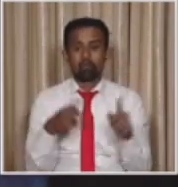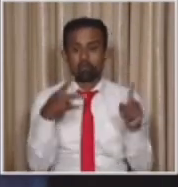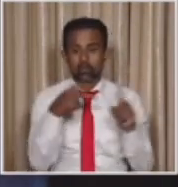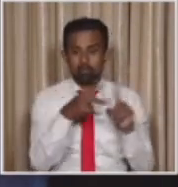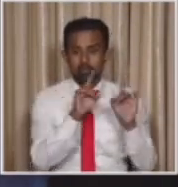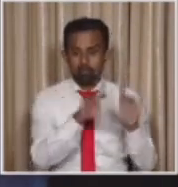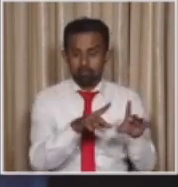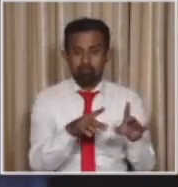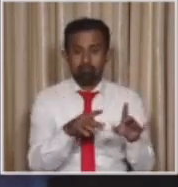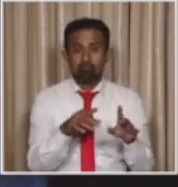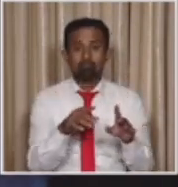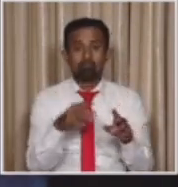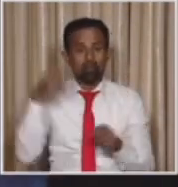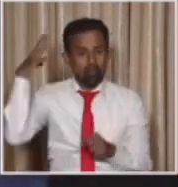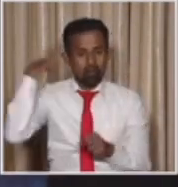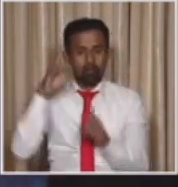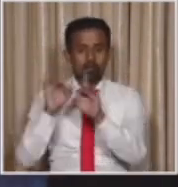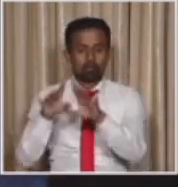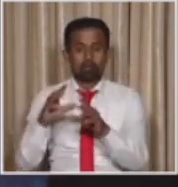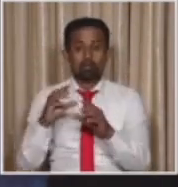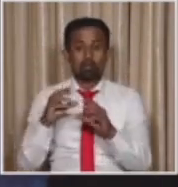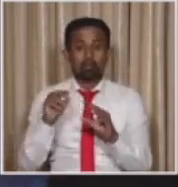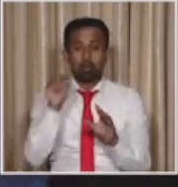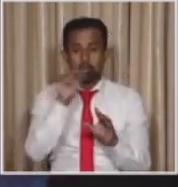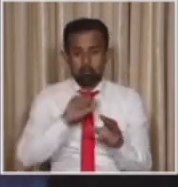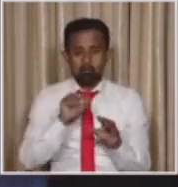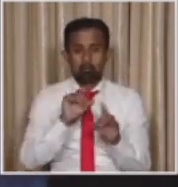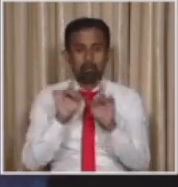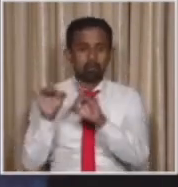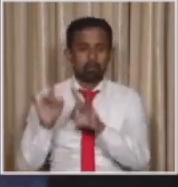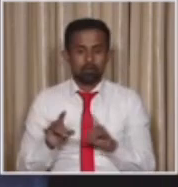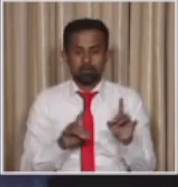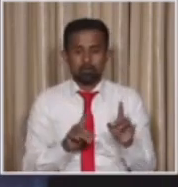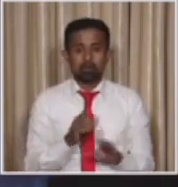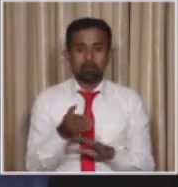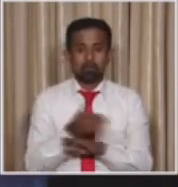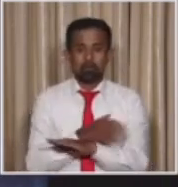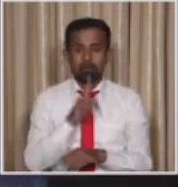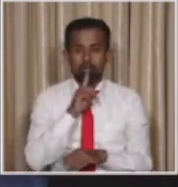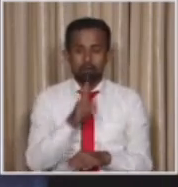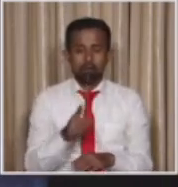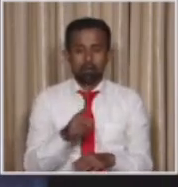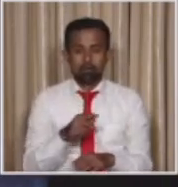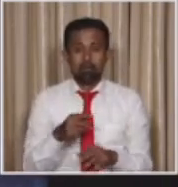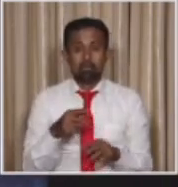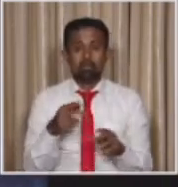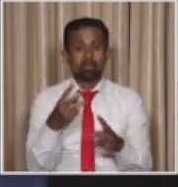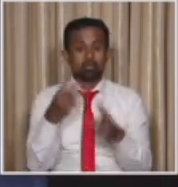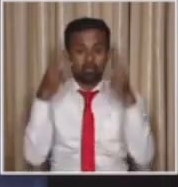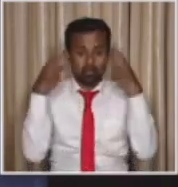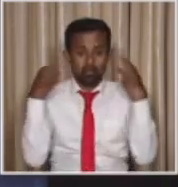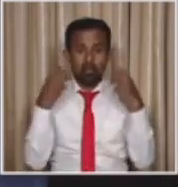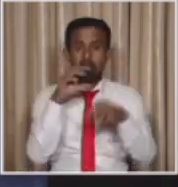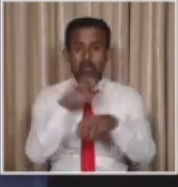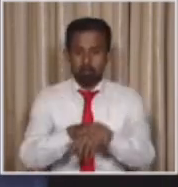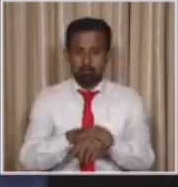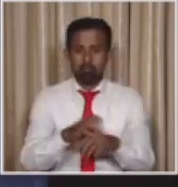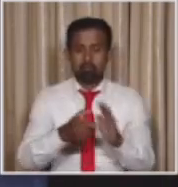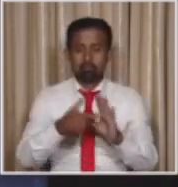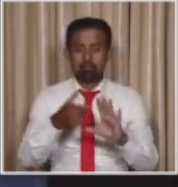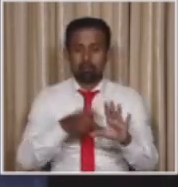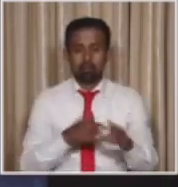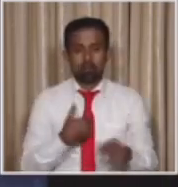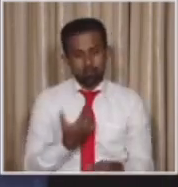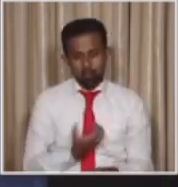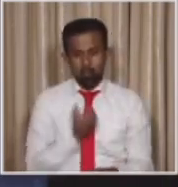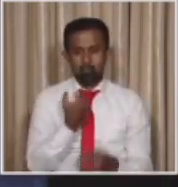එකයි එක හිරුටත් එකයි එක දෙරණටත් එකයි හැම නාලිකාටම අනතුරු ඇඟීමක් කරනවා අපි දැන් සියතට වැඩේ දෙන්න පටන් අරන් ඉන්නවා සියති අපිට